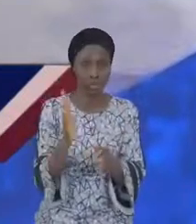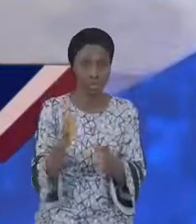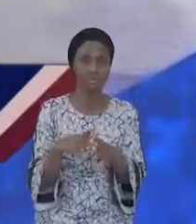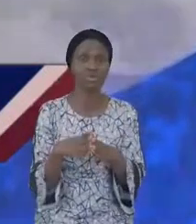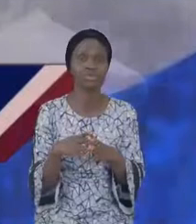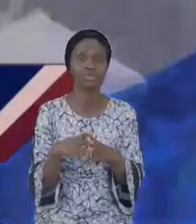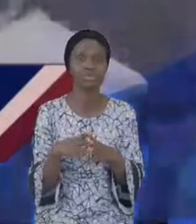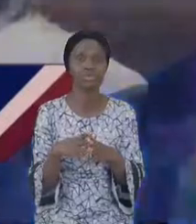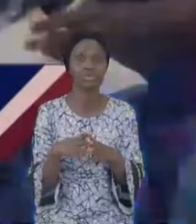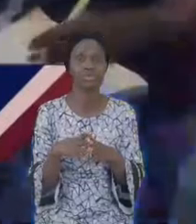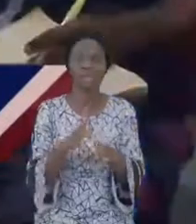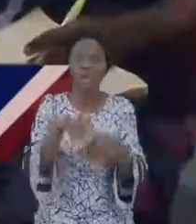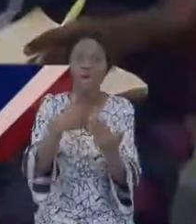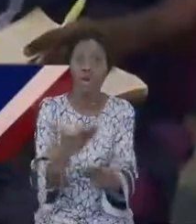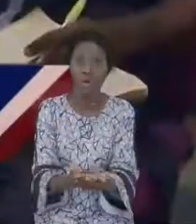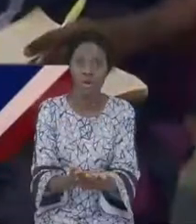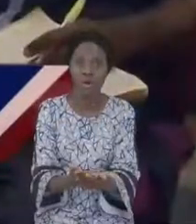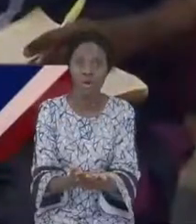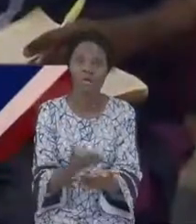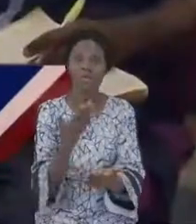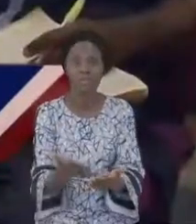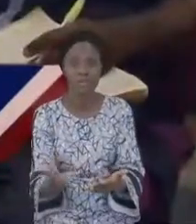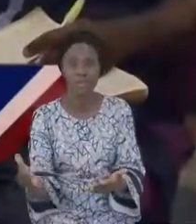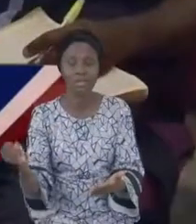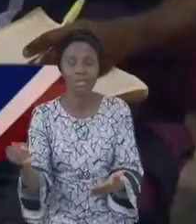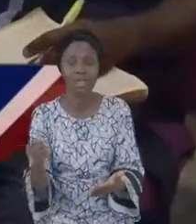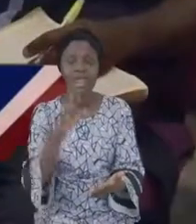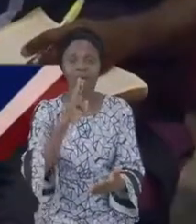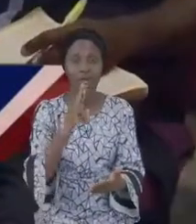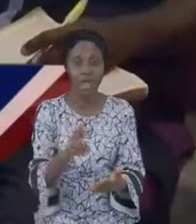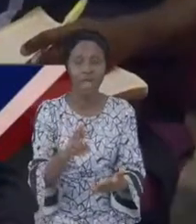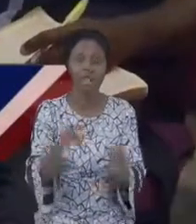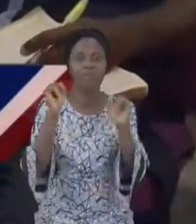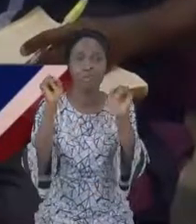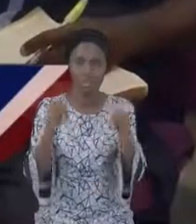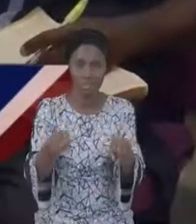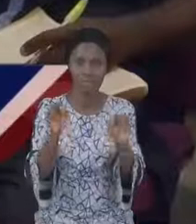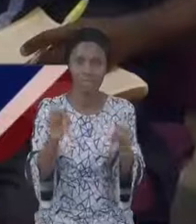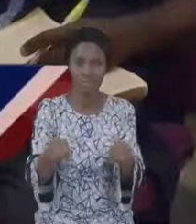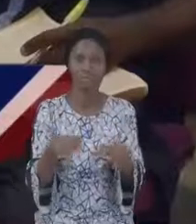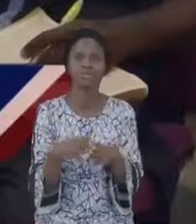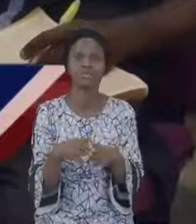Mais non à Dieu. Car tout est possible à Dieu.